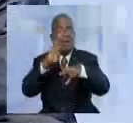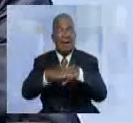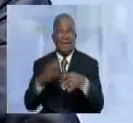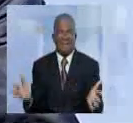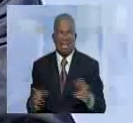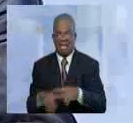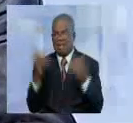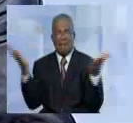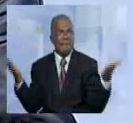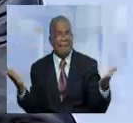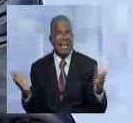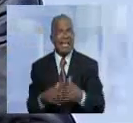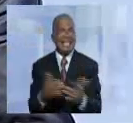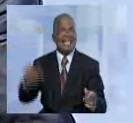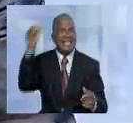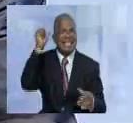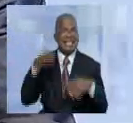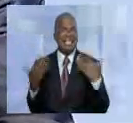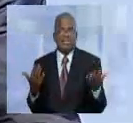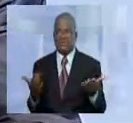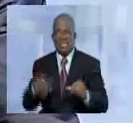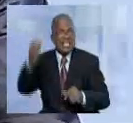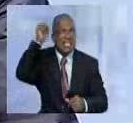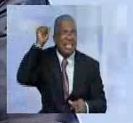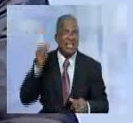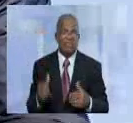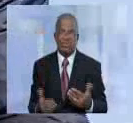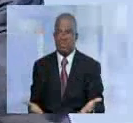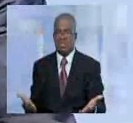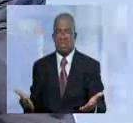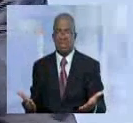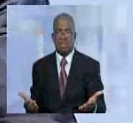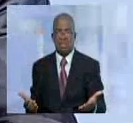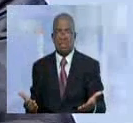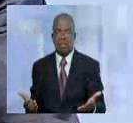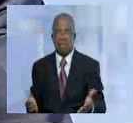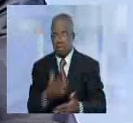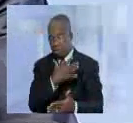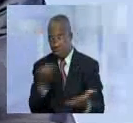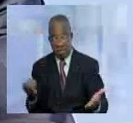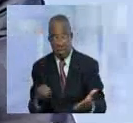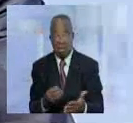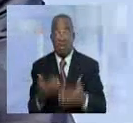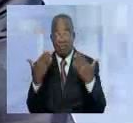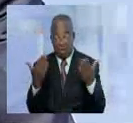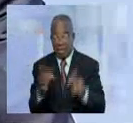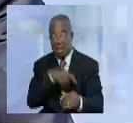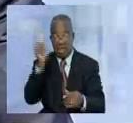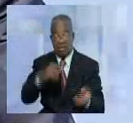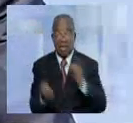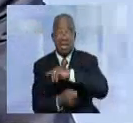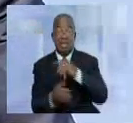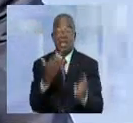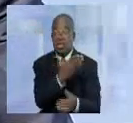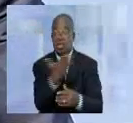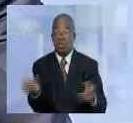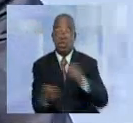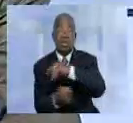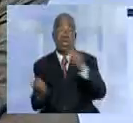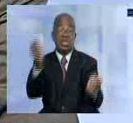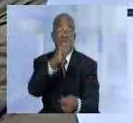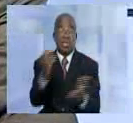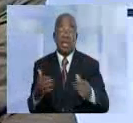mais il faut reconnaître que... Mais rien n'est respecté, voilà. Malheureusement. Et comme le ministre l'a dit, je pense qu'il y a de nouvelles mesures à prendre Monsieur pour Coupeau, que les choses puissent se faire. Merci d'avoir